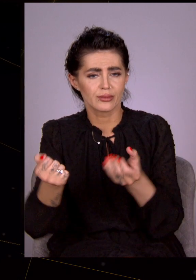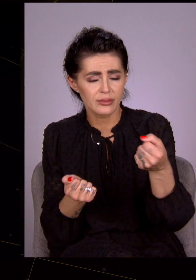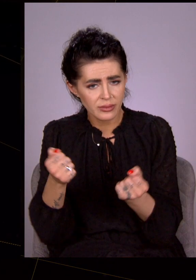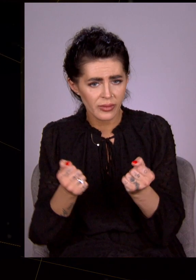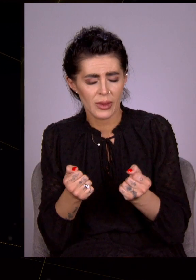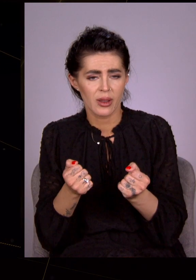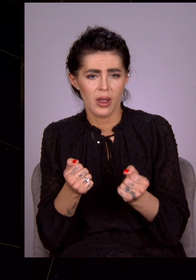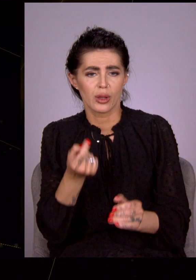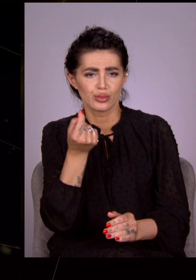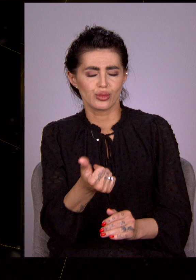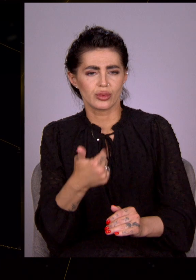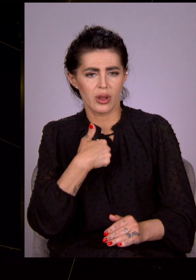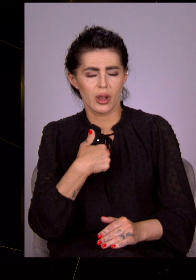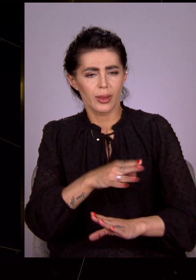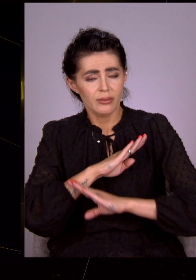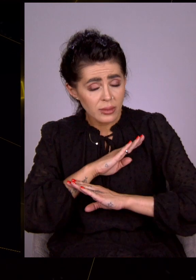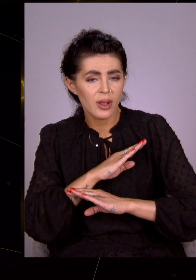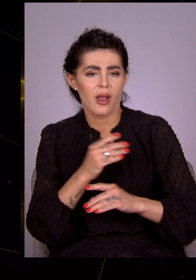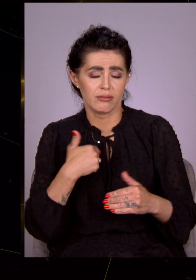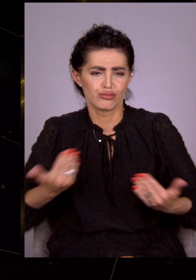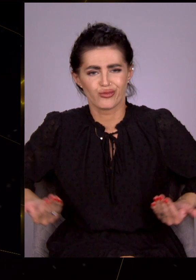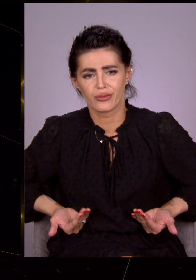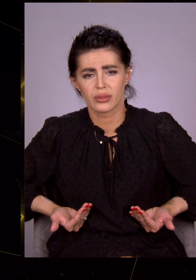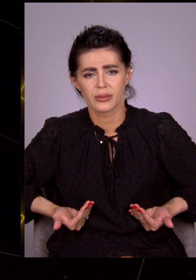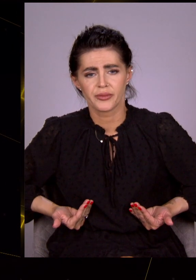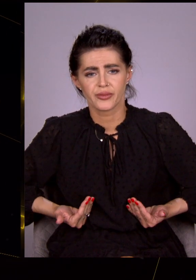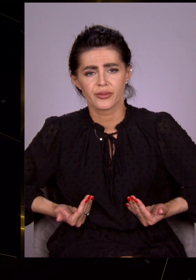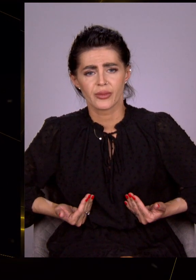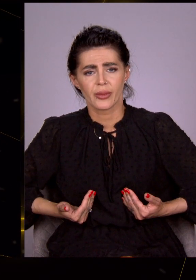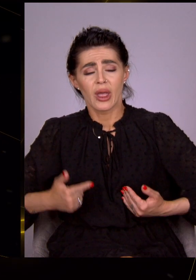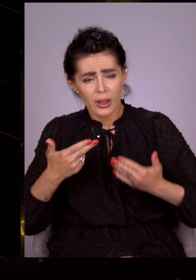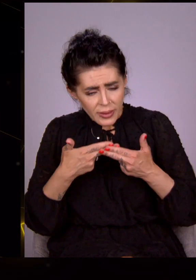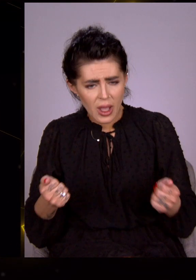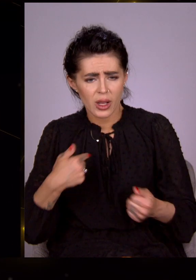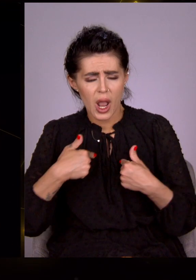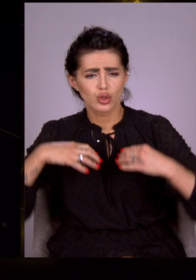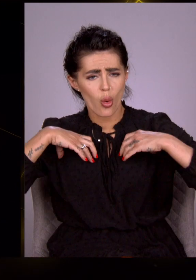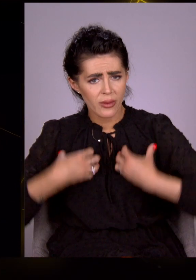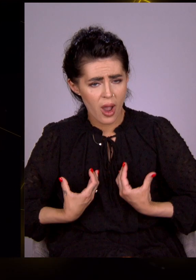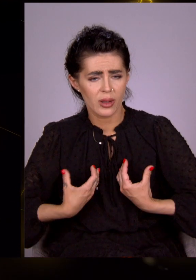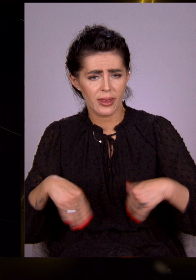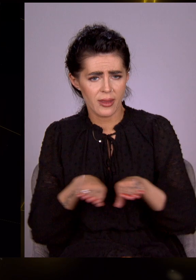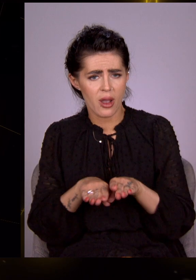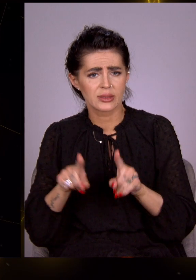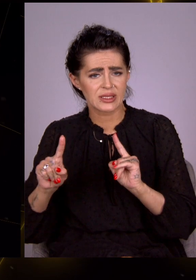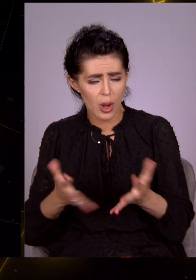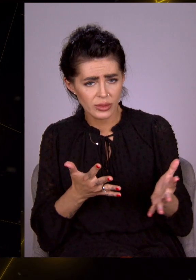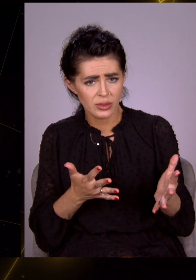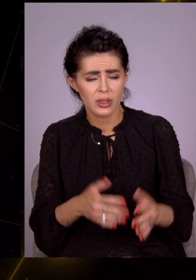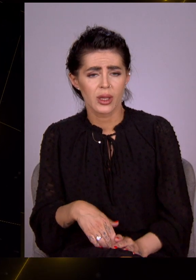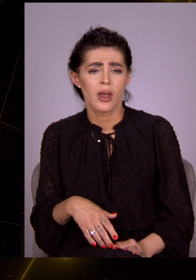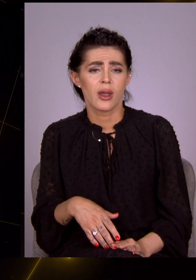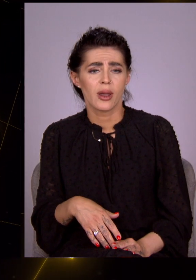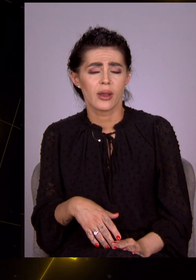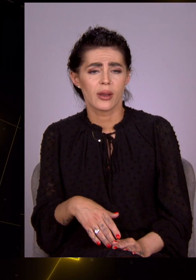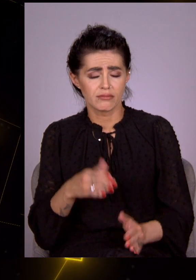машині. Звичайно, дуже шкода, що так сталося, але машина загинула,